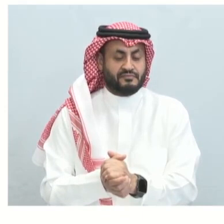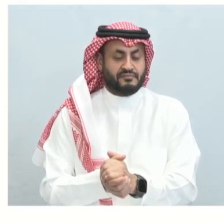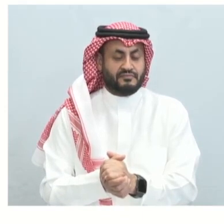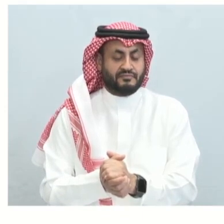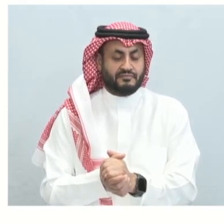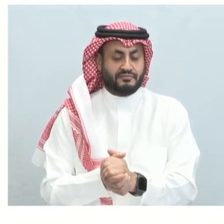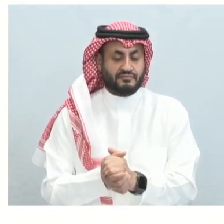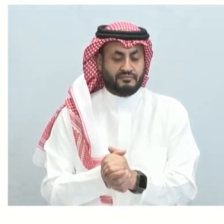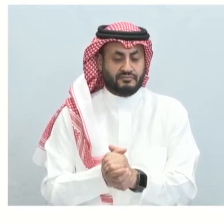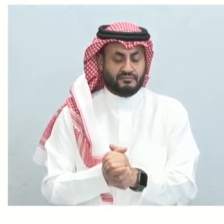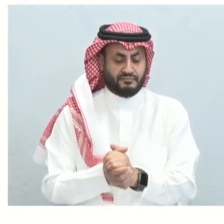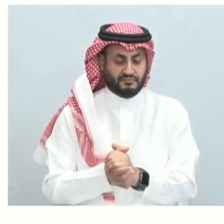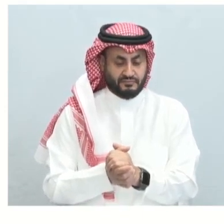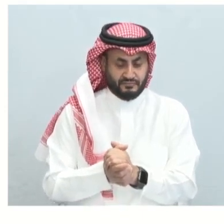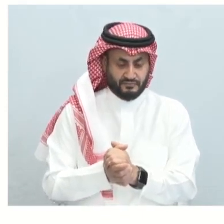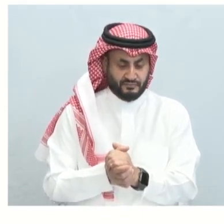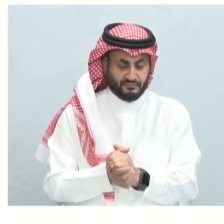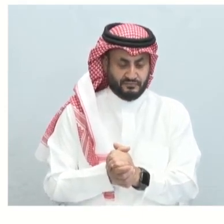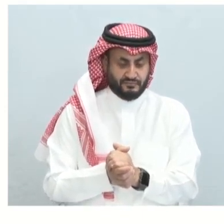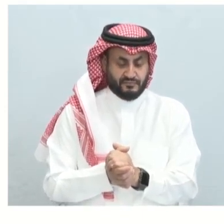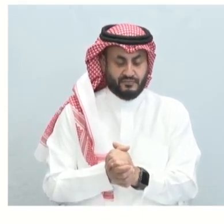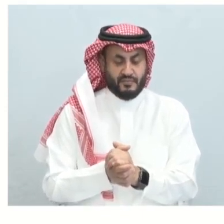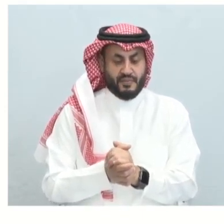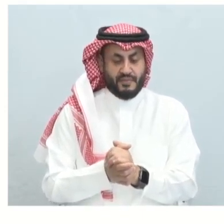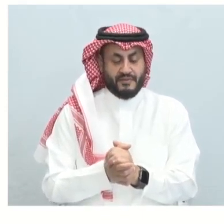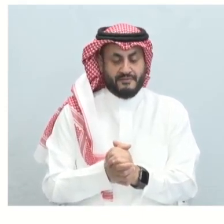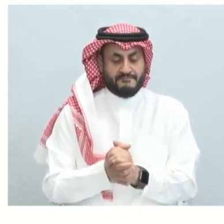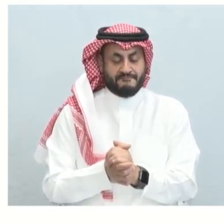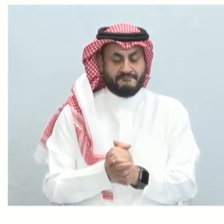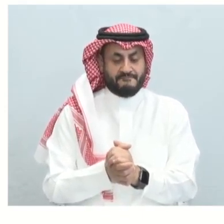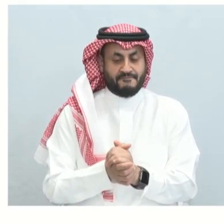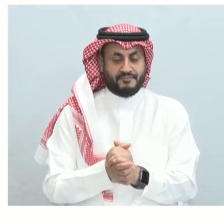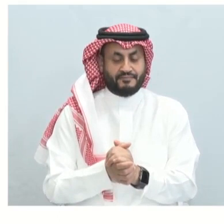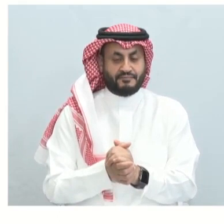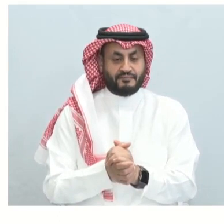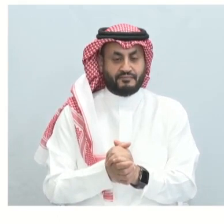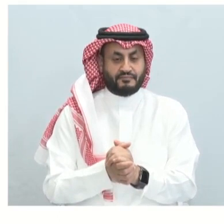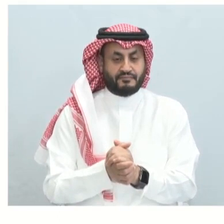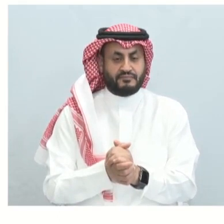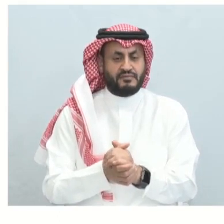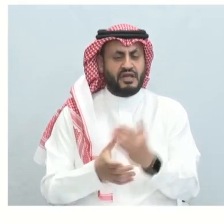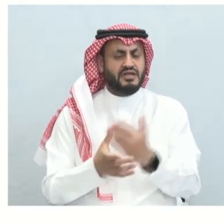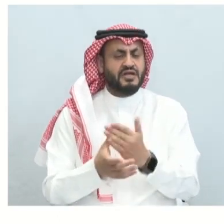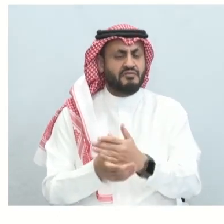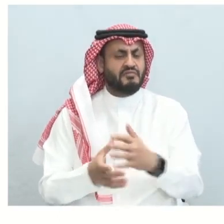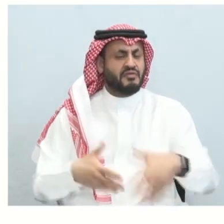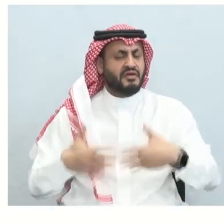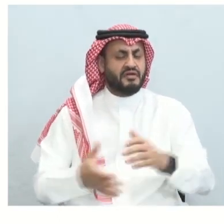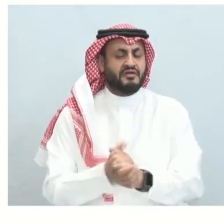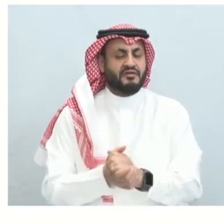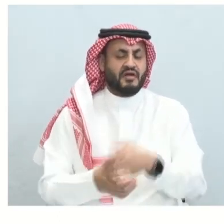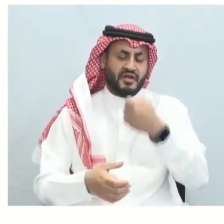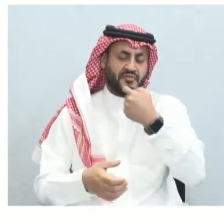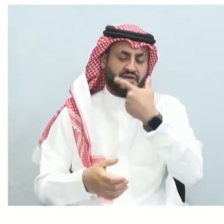يمازحه لكي يتسلى ولكي ينبسط و وايضا يذهب عنه هذا